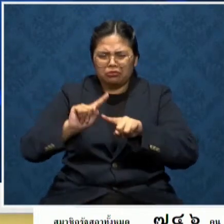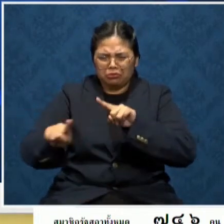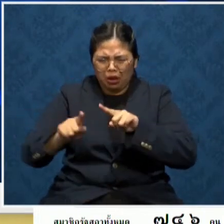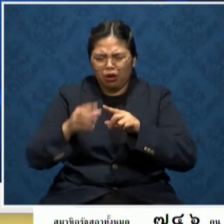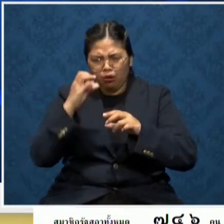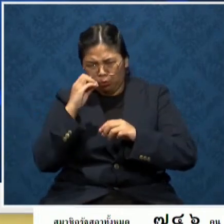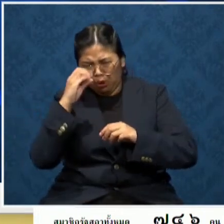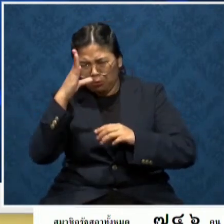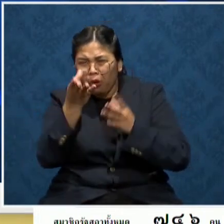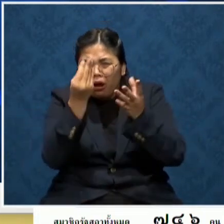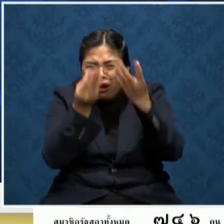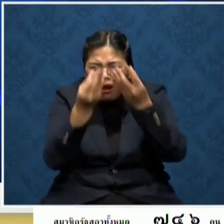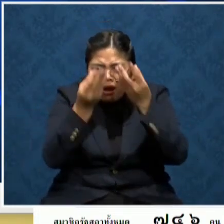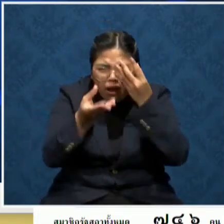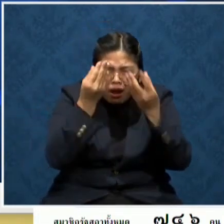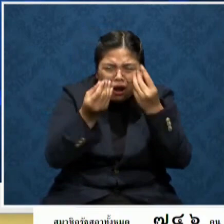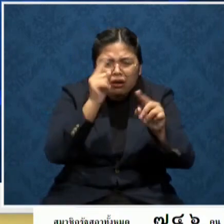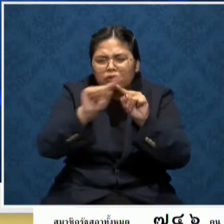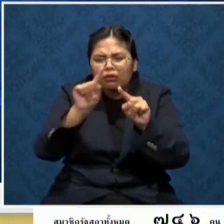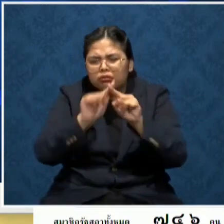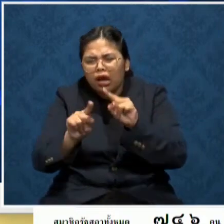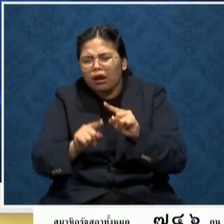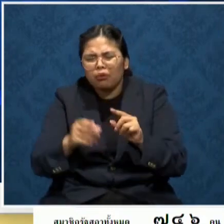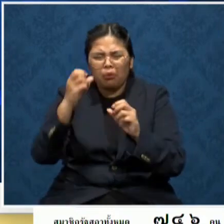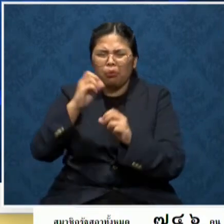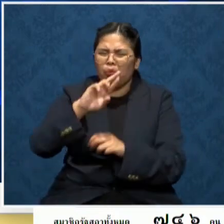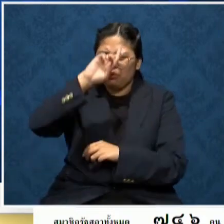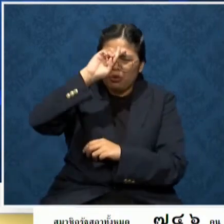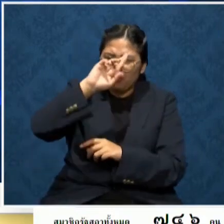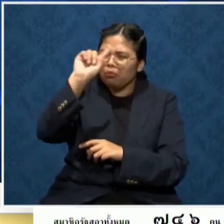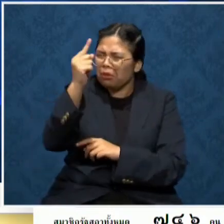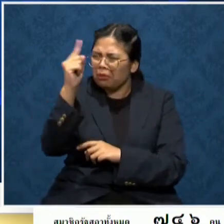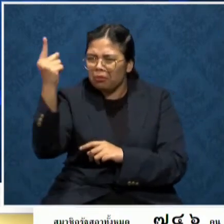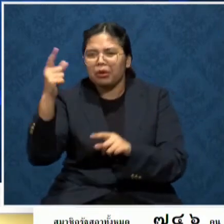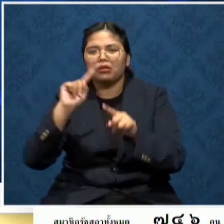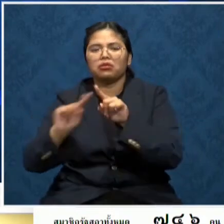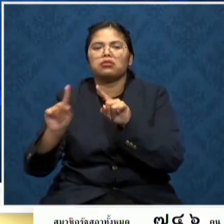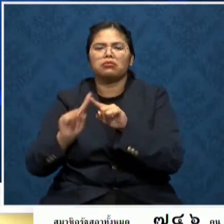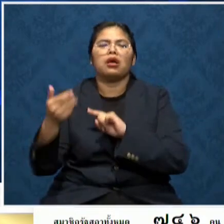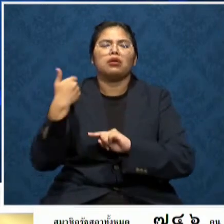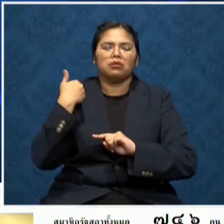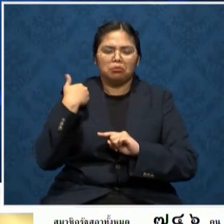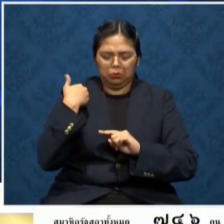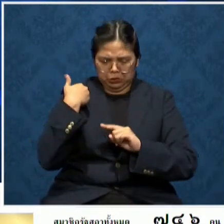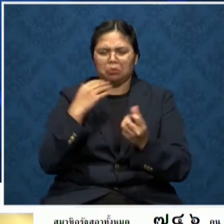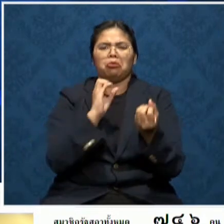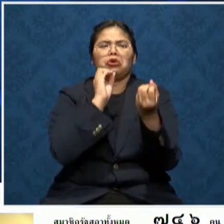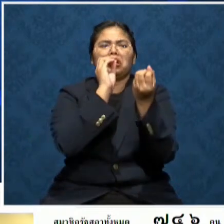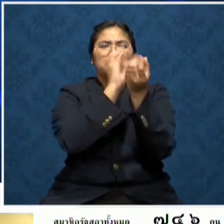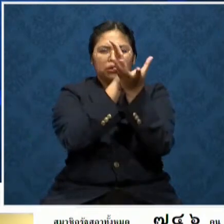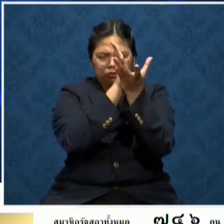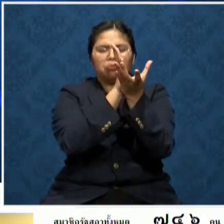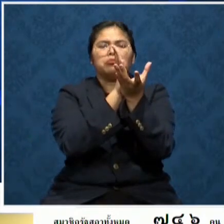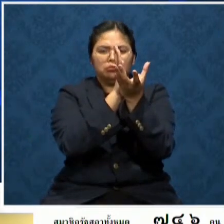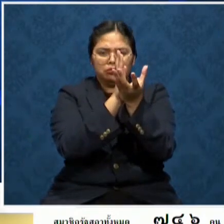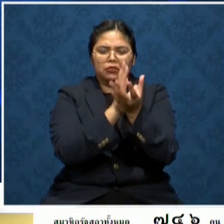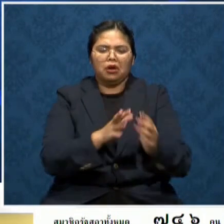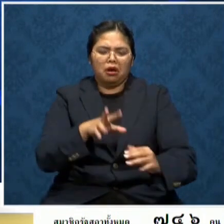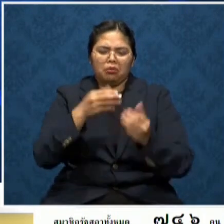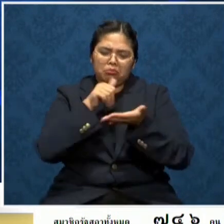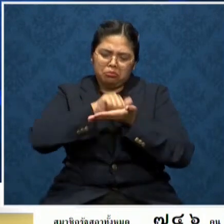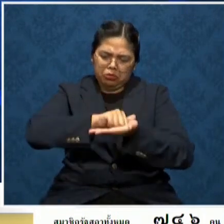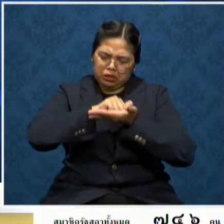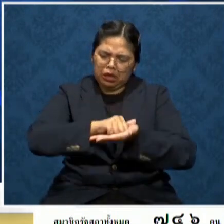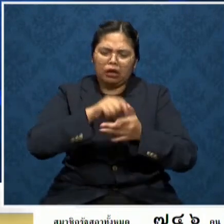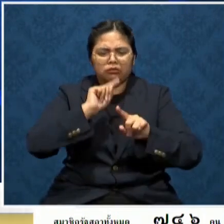าองความรู้ใหทนสมัย รับมอกัโกอุบัิให่อีกภาละงานทสงขึ้นส่งขนต่คุภาพและกความสามาถในการให้บริการ